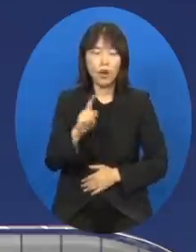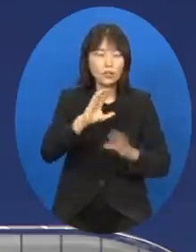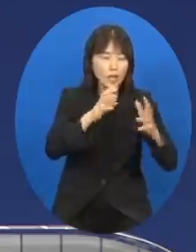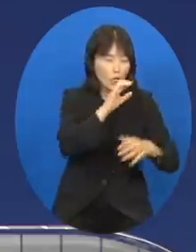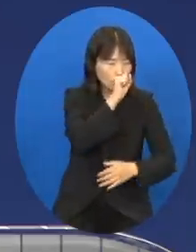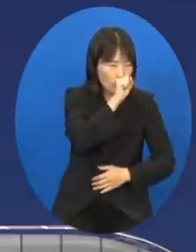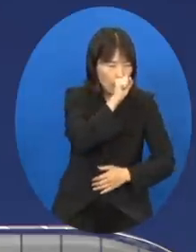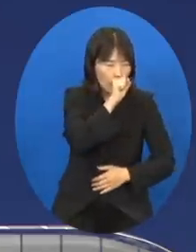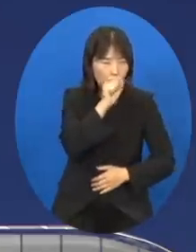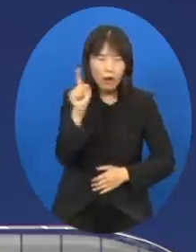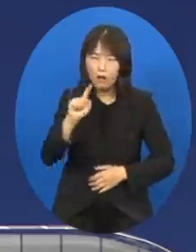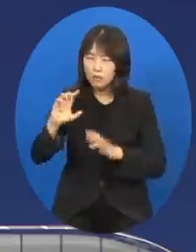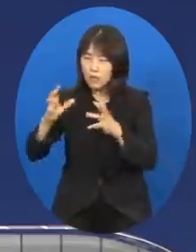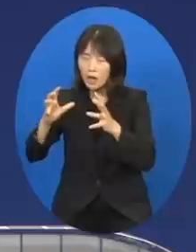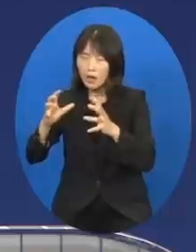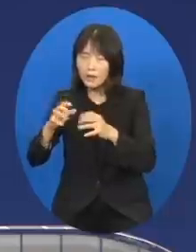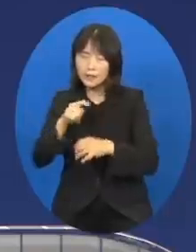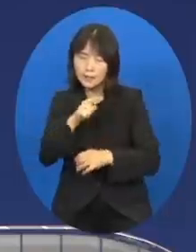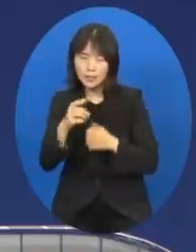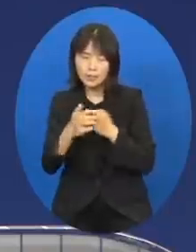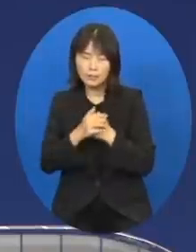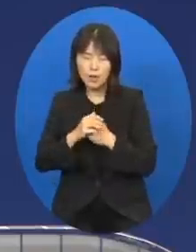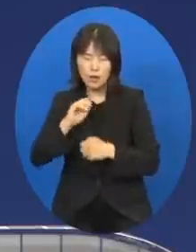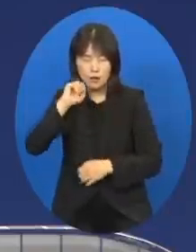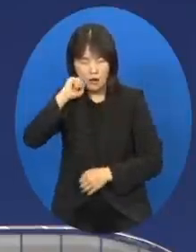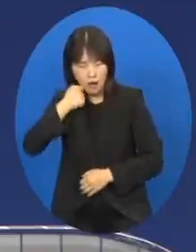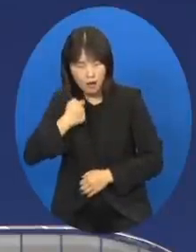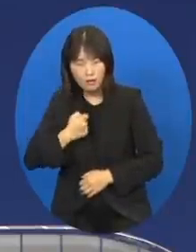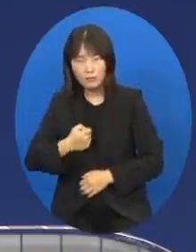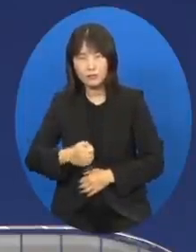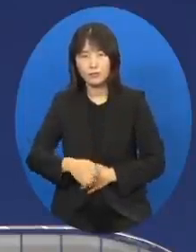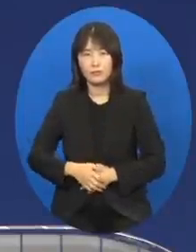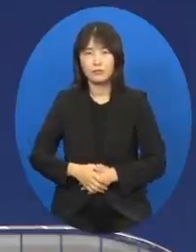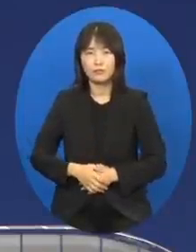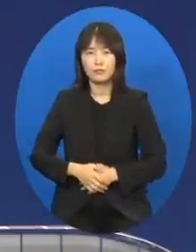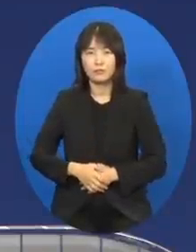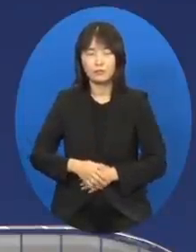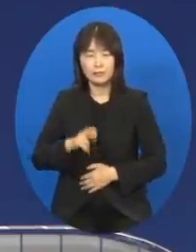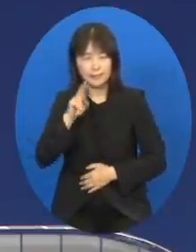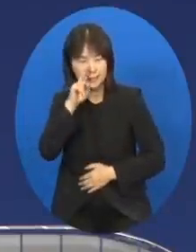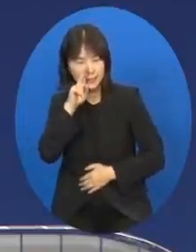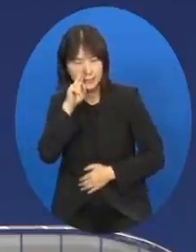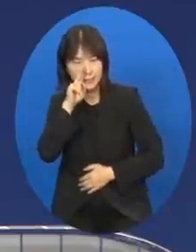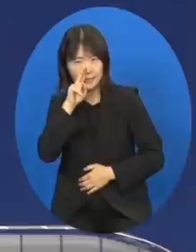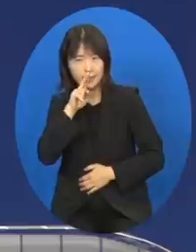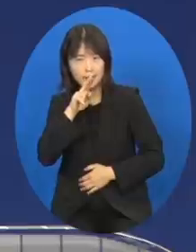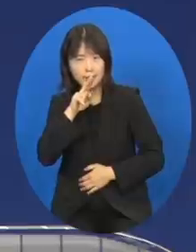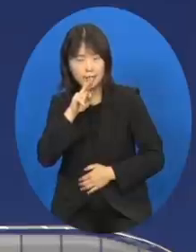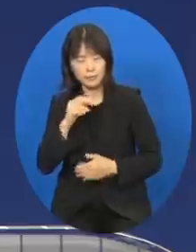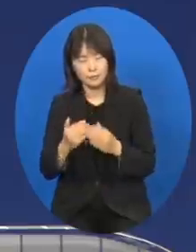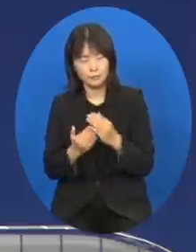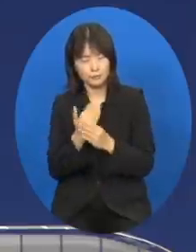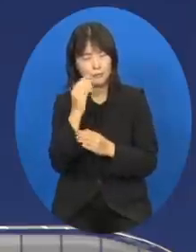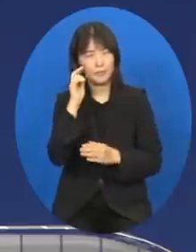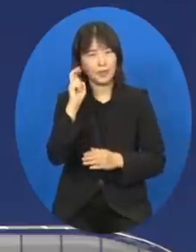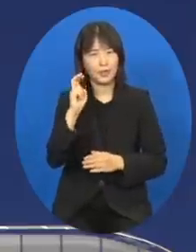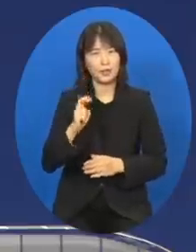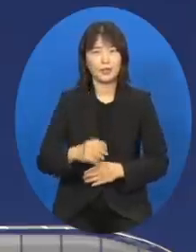좋으면 어떤 나라는 그것 때문에 어렵거나 또는 뭐 시기 질투가 생기게 되는 거죠.